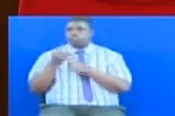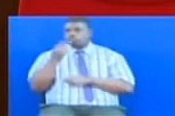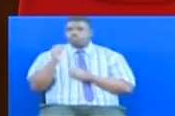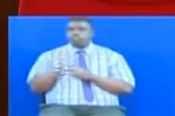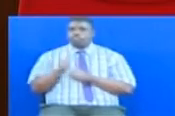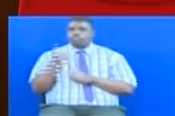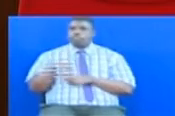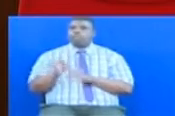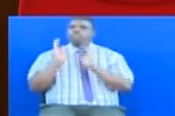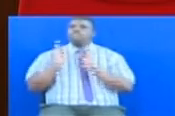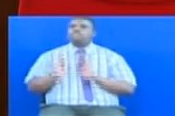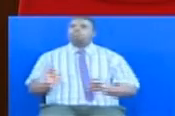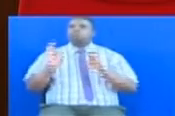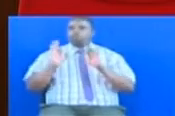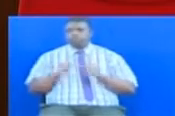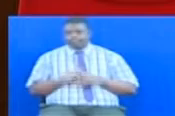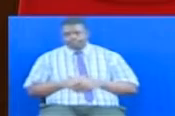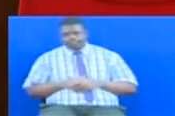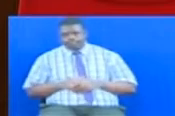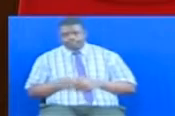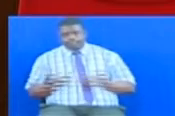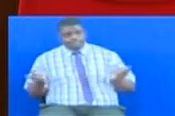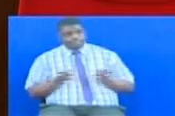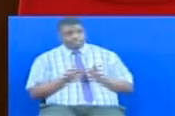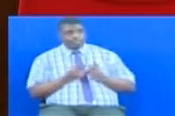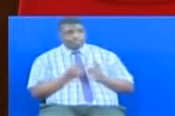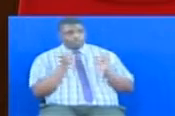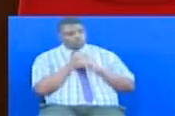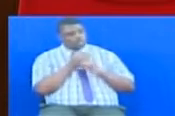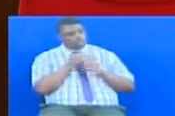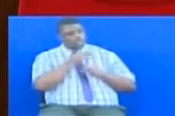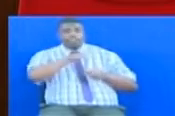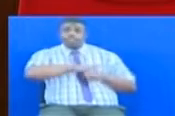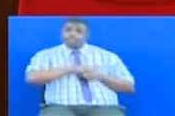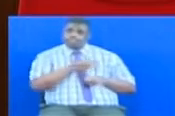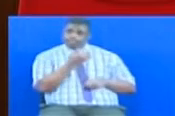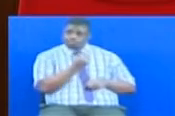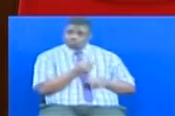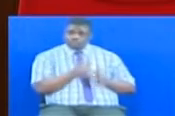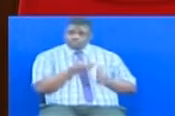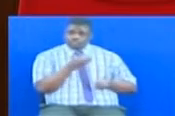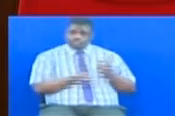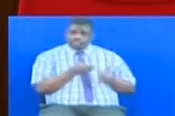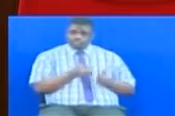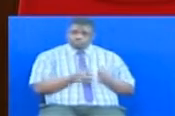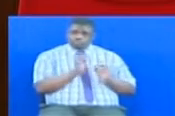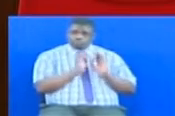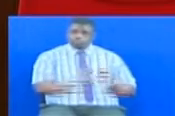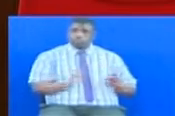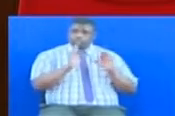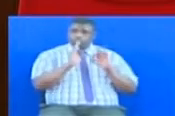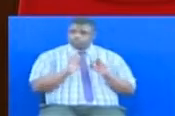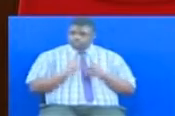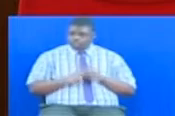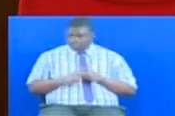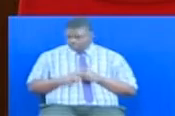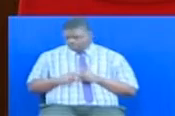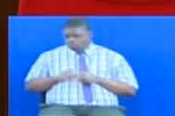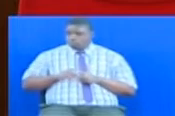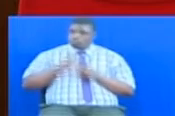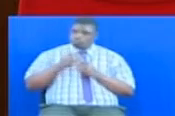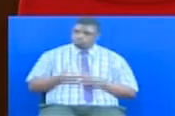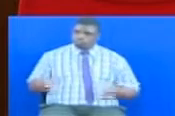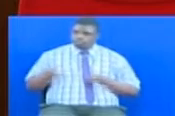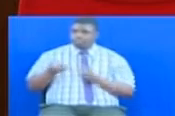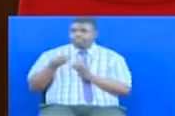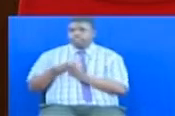vizuri. Nimeona pia hata kwenye malalamiko mengi, of course, na mchango mingi ya wabunge mizuri sana amezungumza juu ya upelekaji wa fedha. Lakini